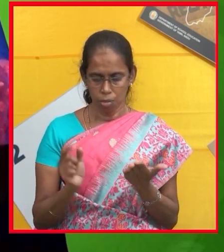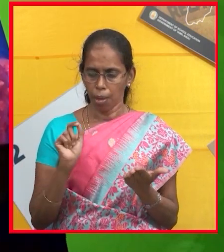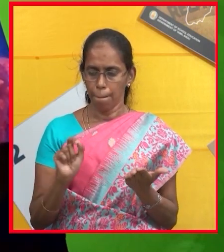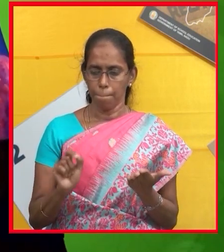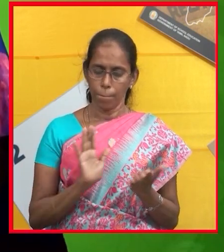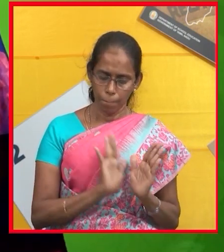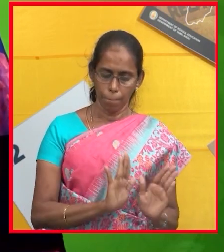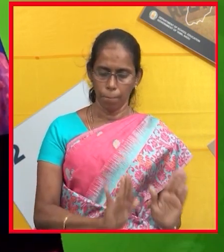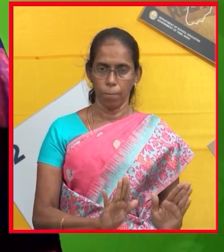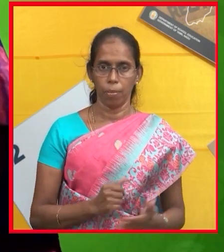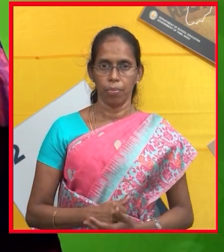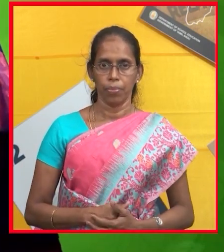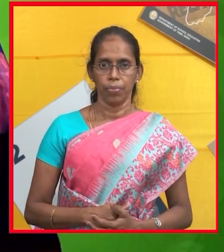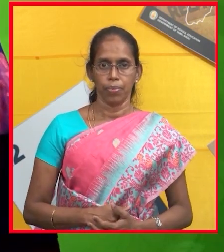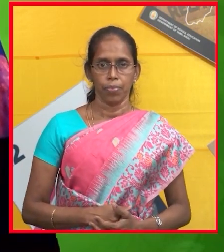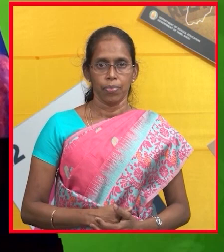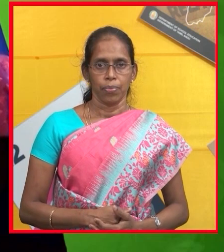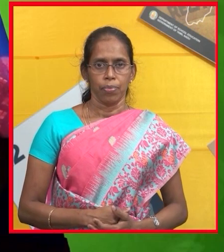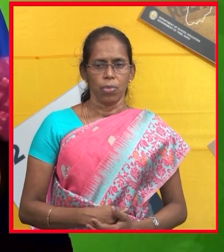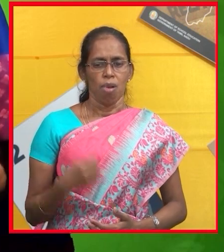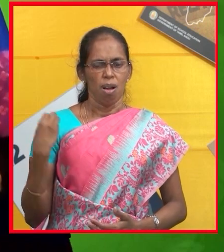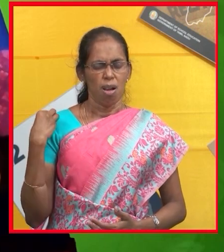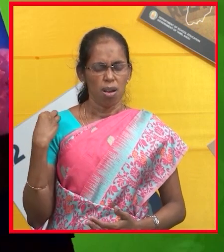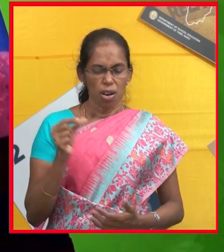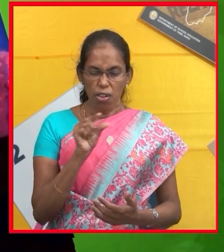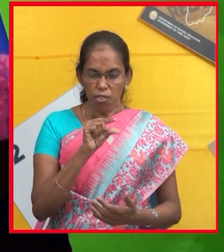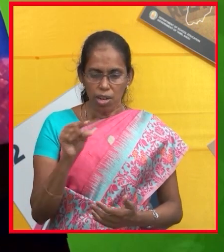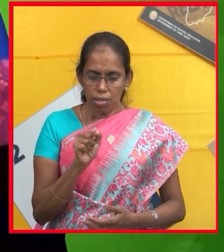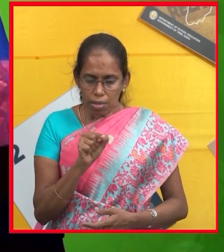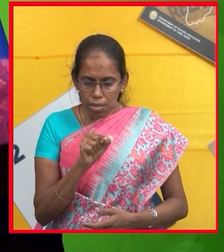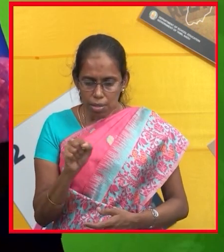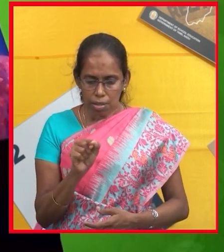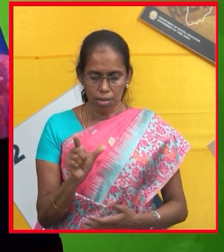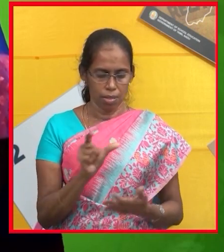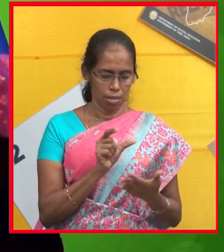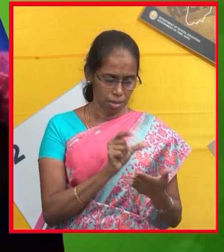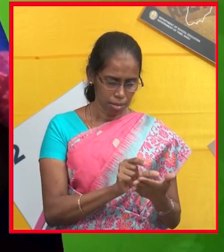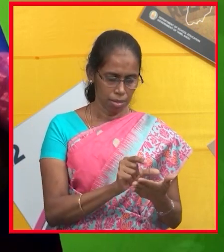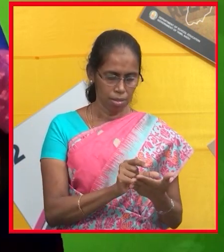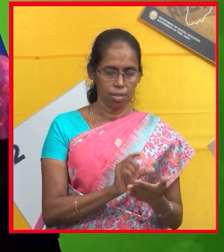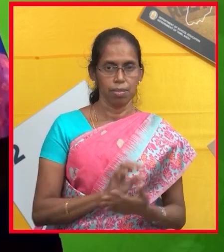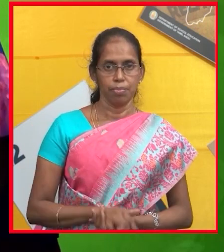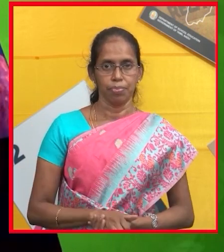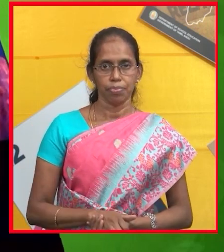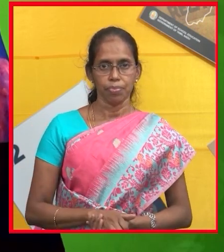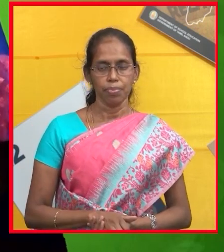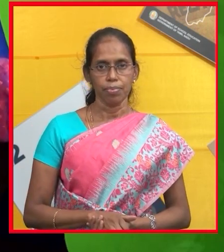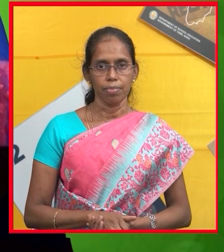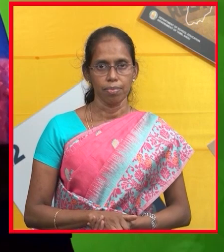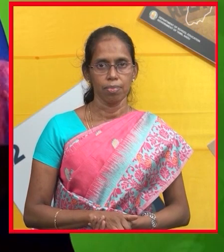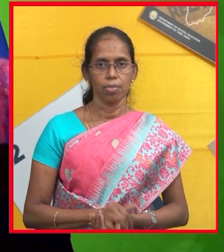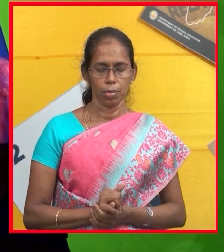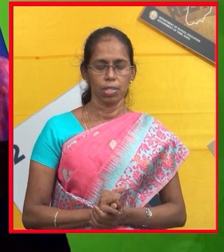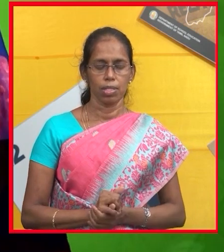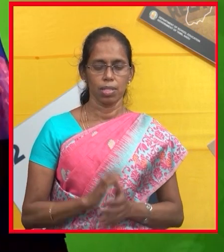எல்லாம் வச்சுக்கோங்க. எந்த இடத்துலலாம் ஹார்ட் வேர்ட்ஸ் வருதோ அங்கெல்லாம் மீனிங் நான் சொல்கிறேன். மொத்தத்துக்கு ஜிஸ்ட் மட்டும்தான் நான் சொல்லுவேன்